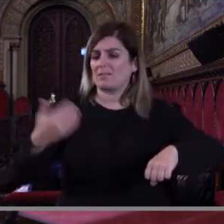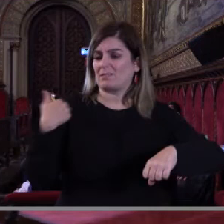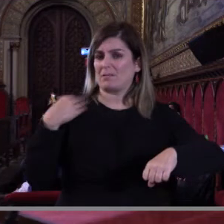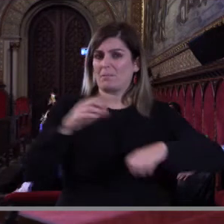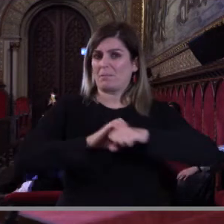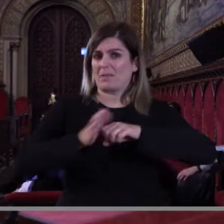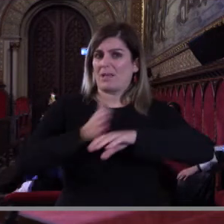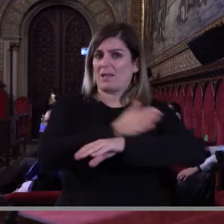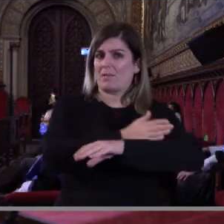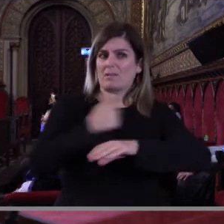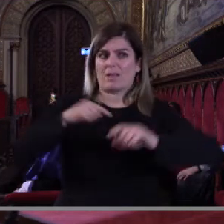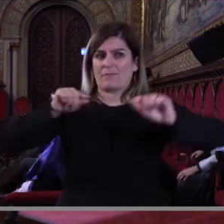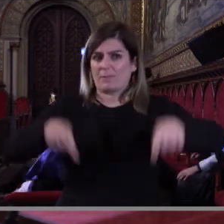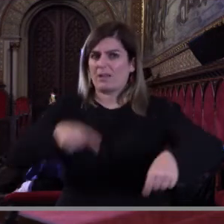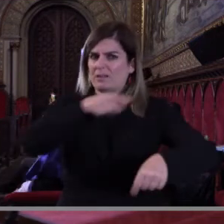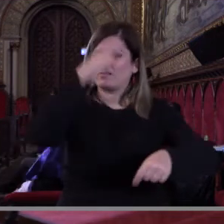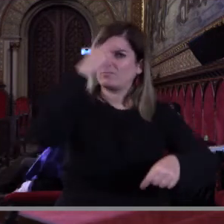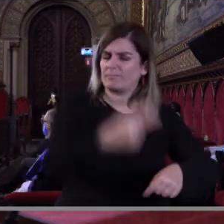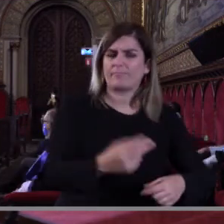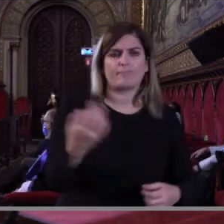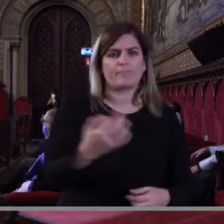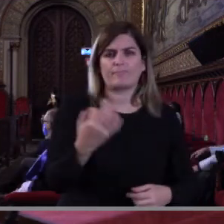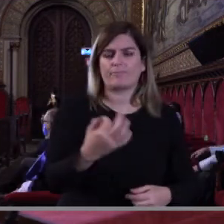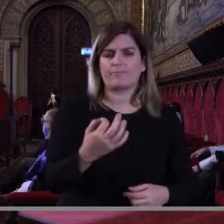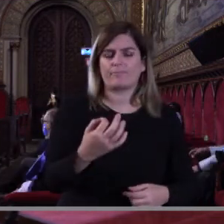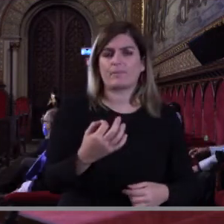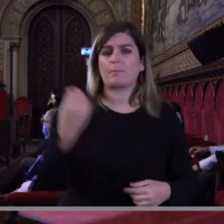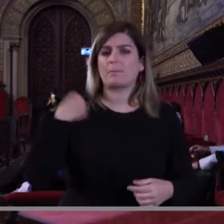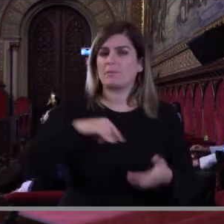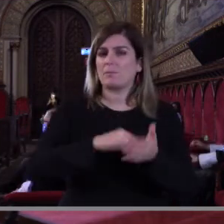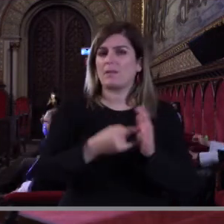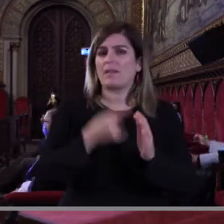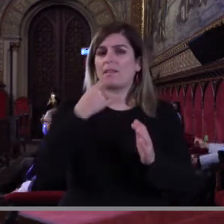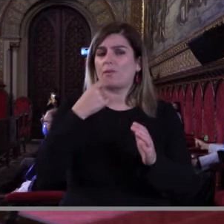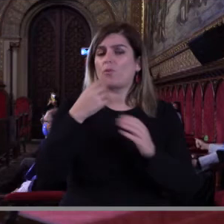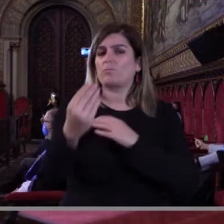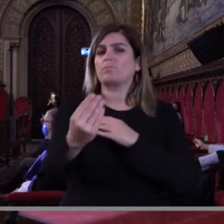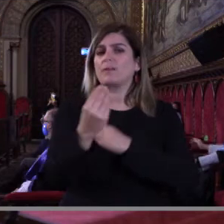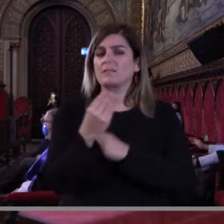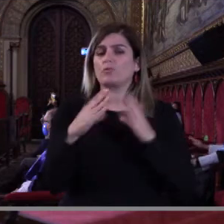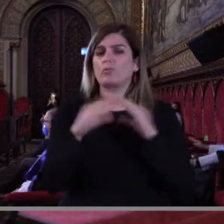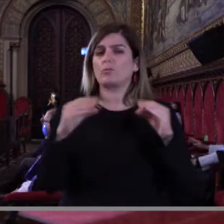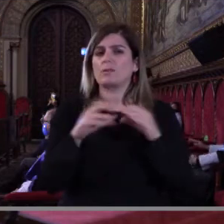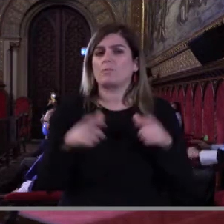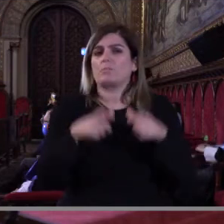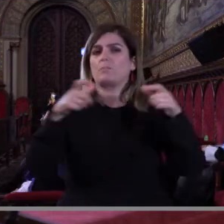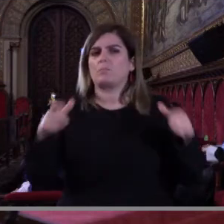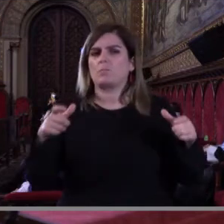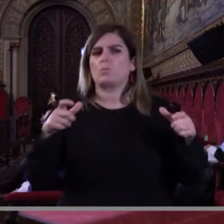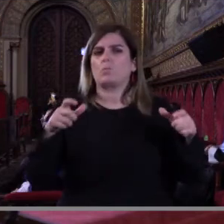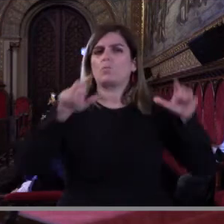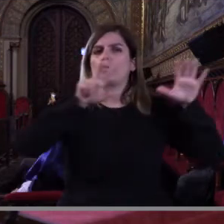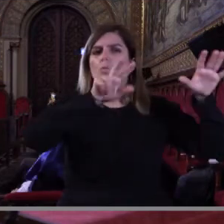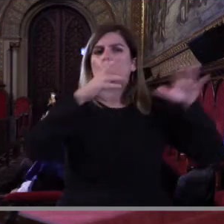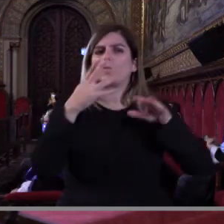pandèmia vam subscriure amb tots els agents socials i que preveu un creixement del finançament de les universitats de 84